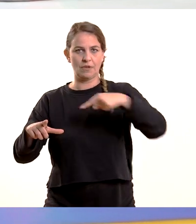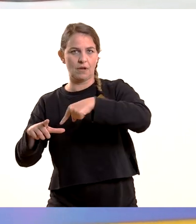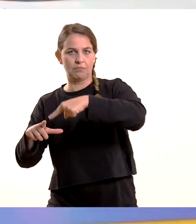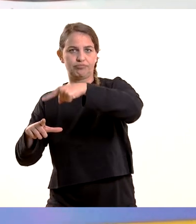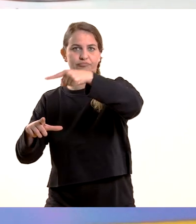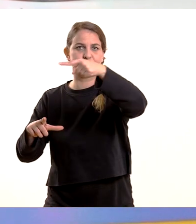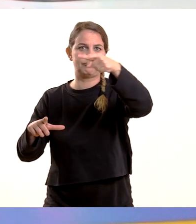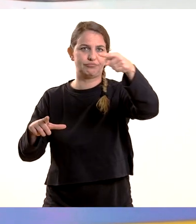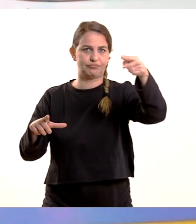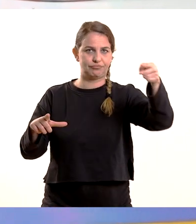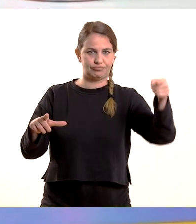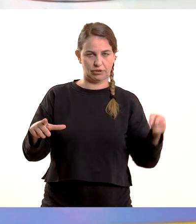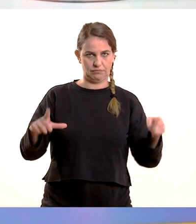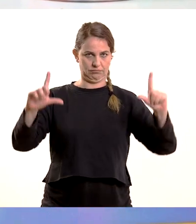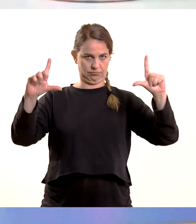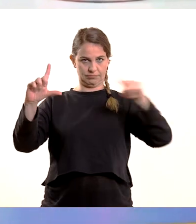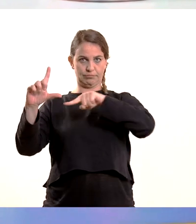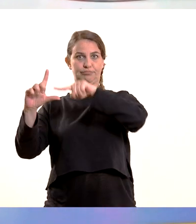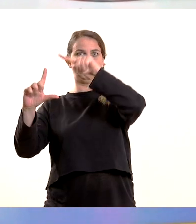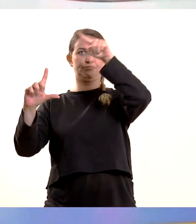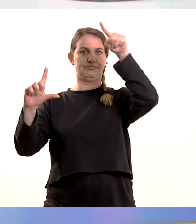Κάνουμε μία μεγάλη καμπύλη.